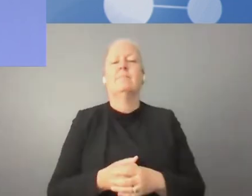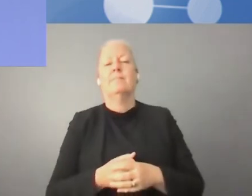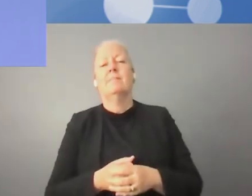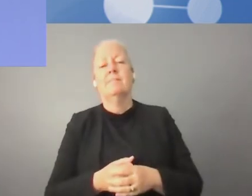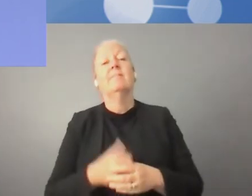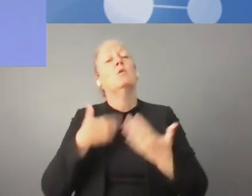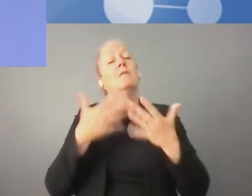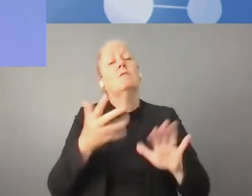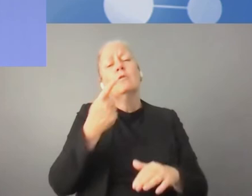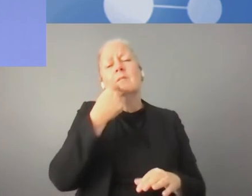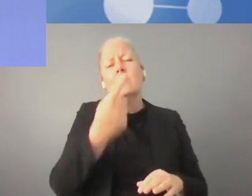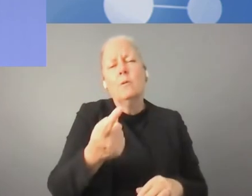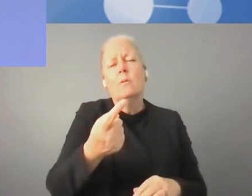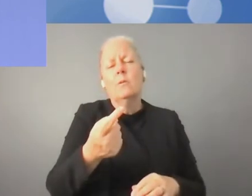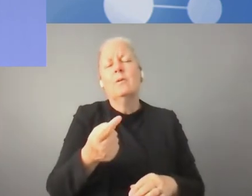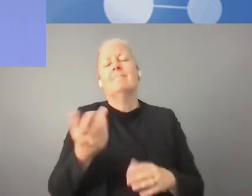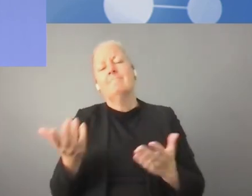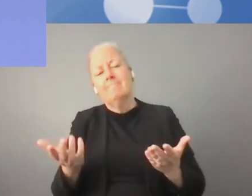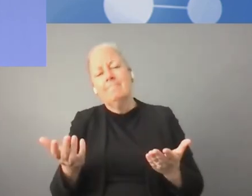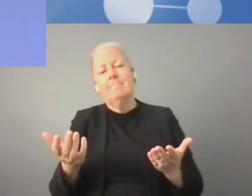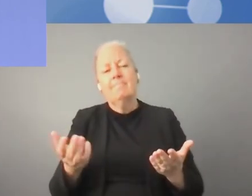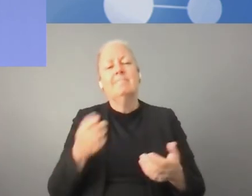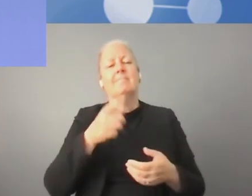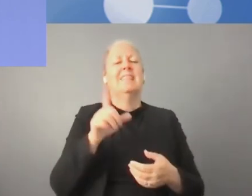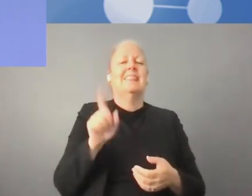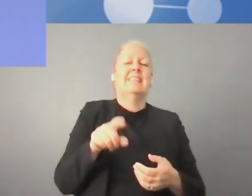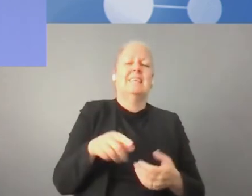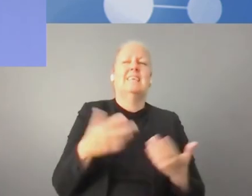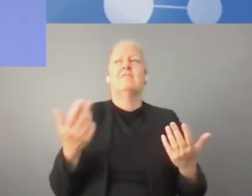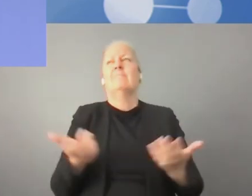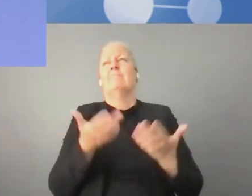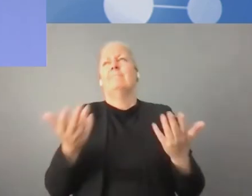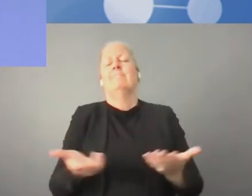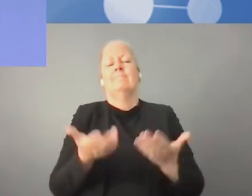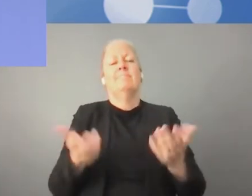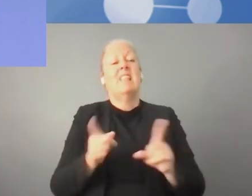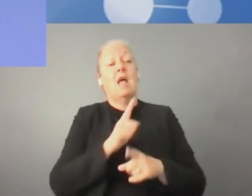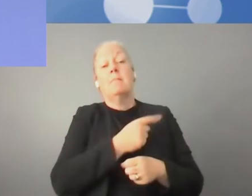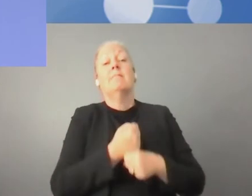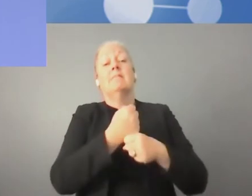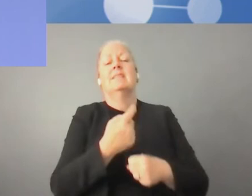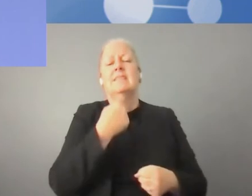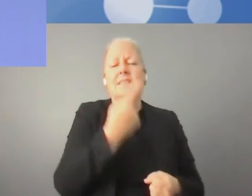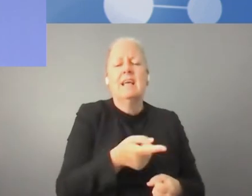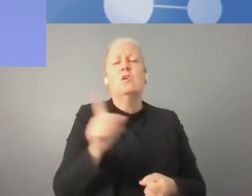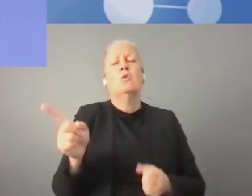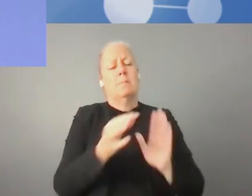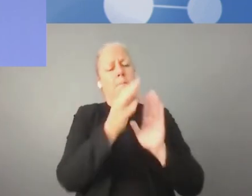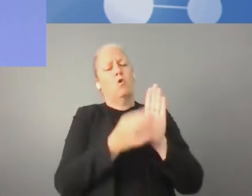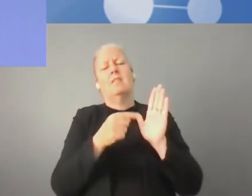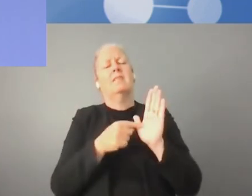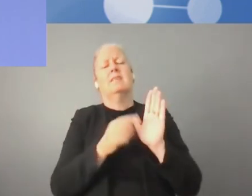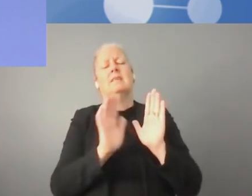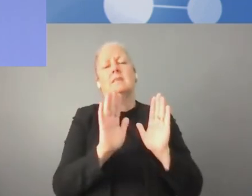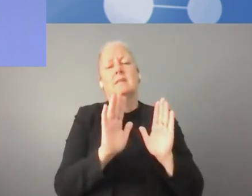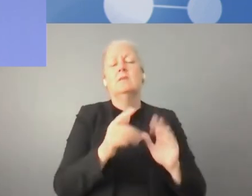想要作为这个电子技术的一个部分，他们想在这往这个方向发展，但是